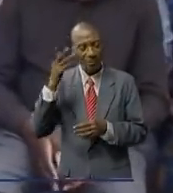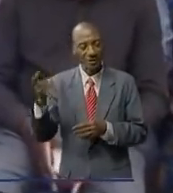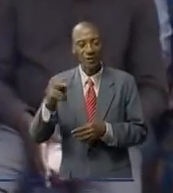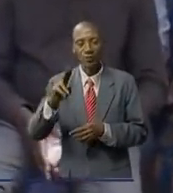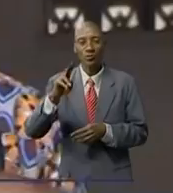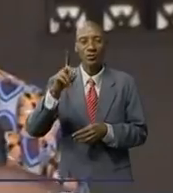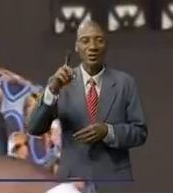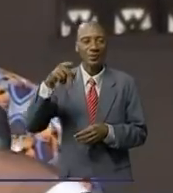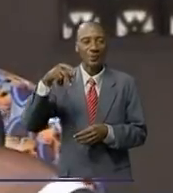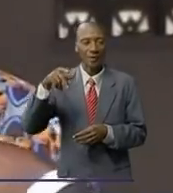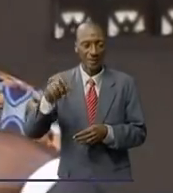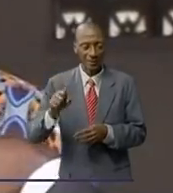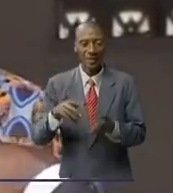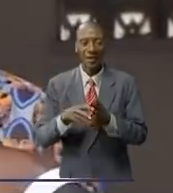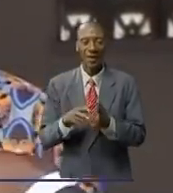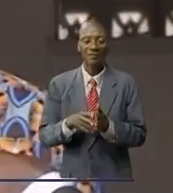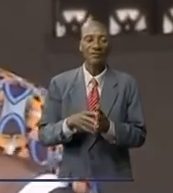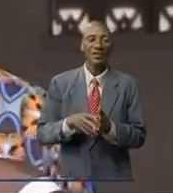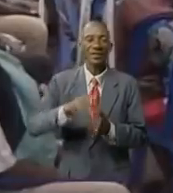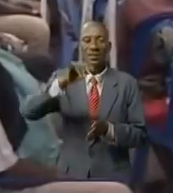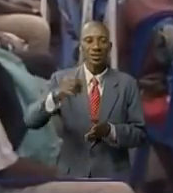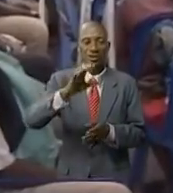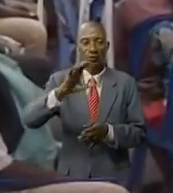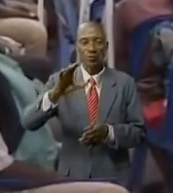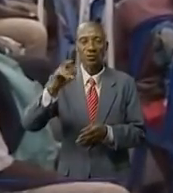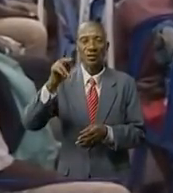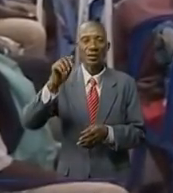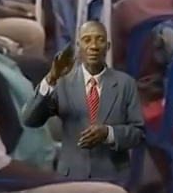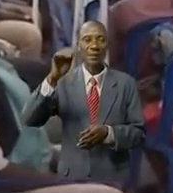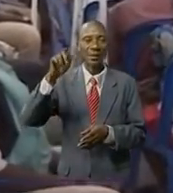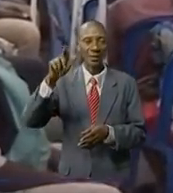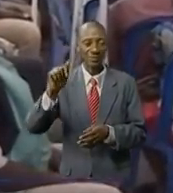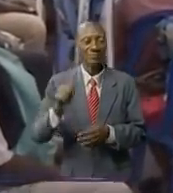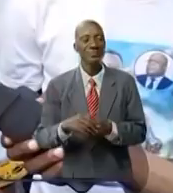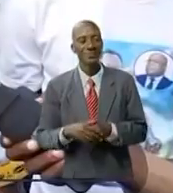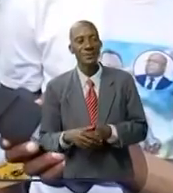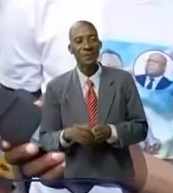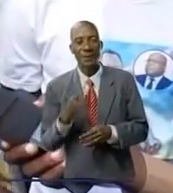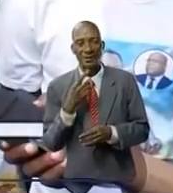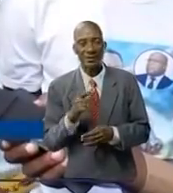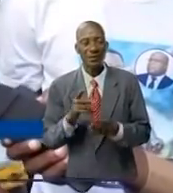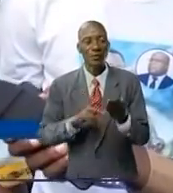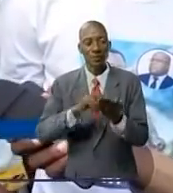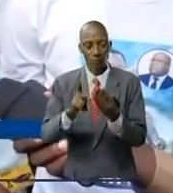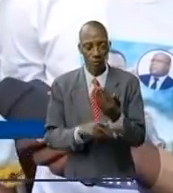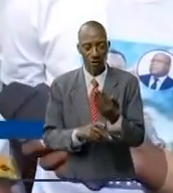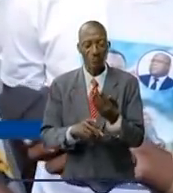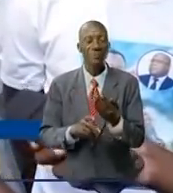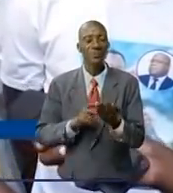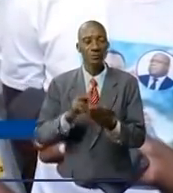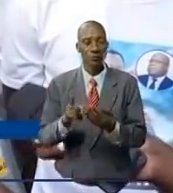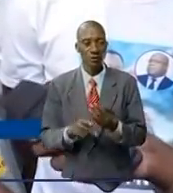par Jean-Claude Kabbala dans la Fédération de la Lukonga. Nous avons initié certains projets où les membres se verront